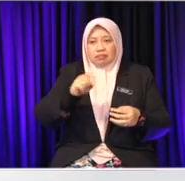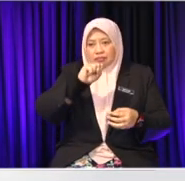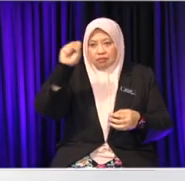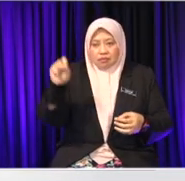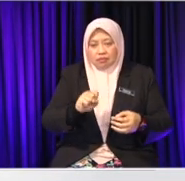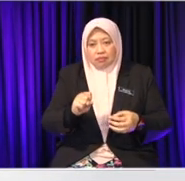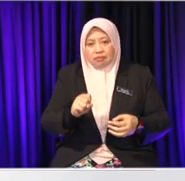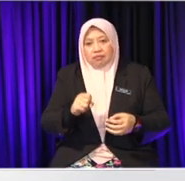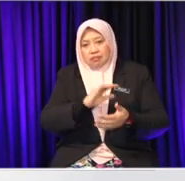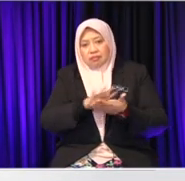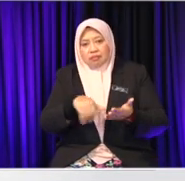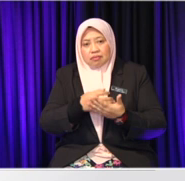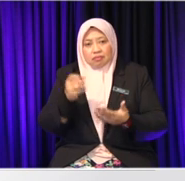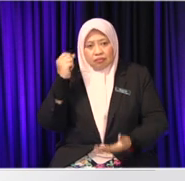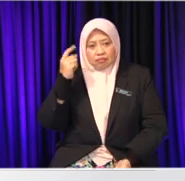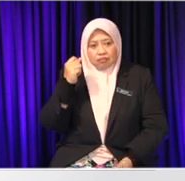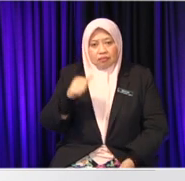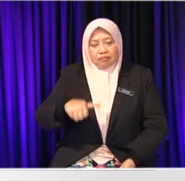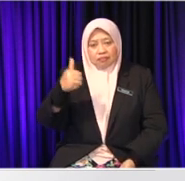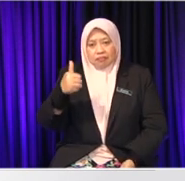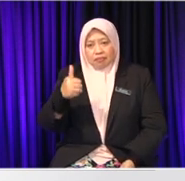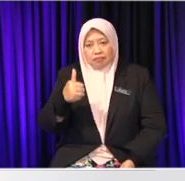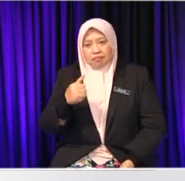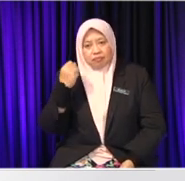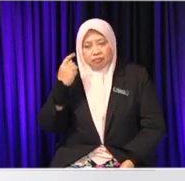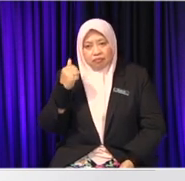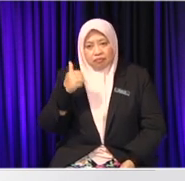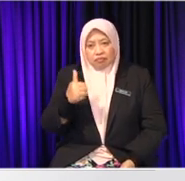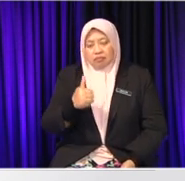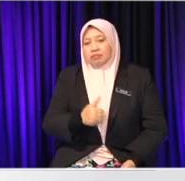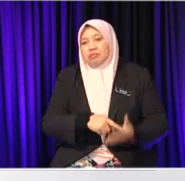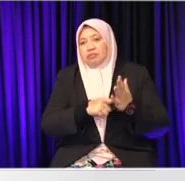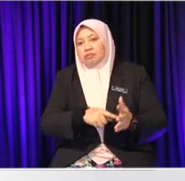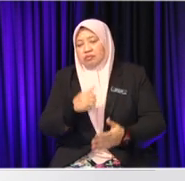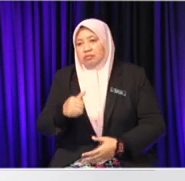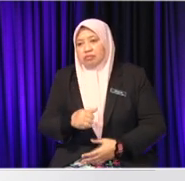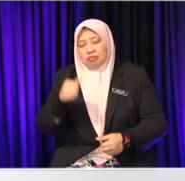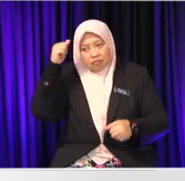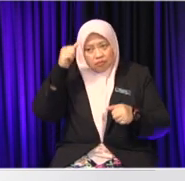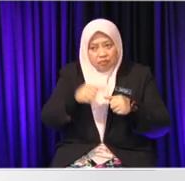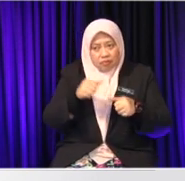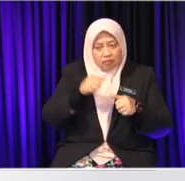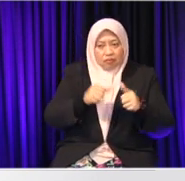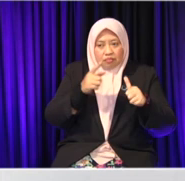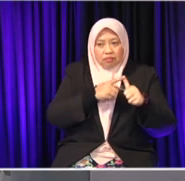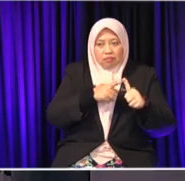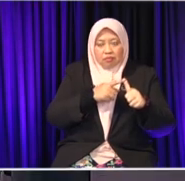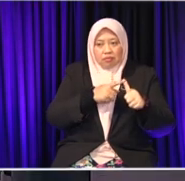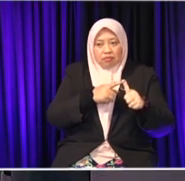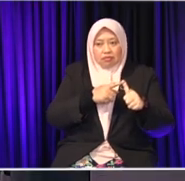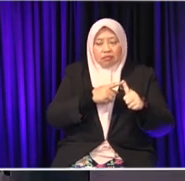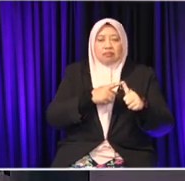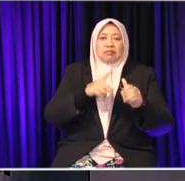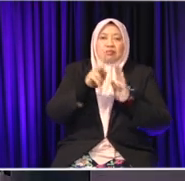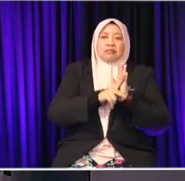semua paham ya kalau paham bagilah Samsat jadi pastikan anda semua ingat komprehensif kebakaran